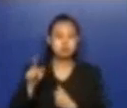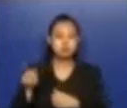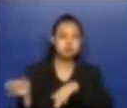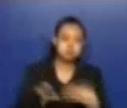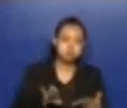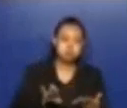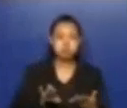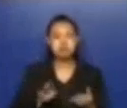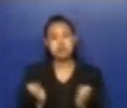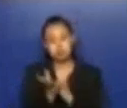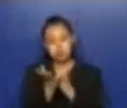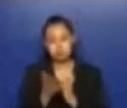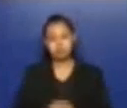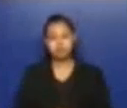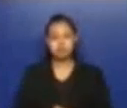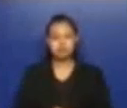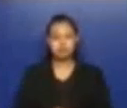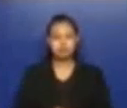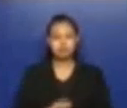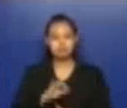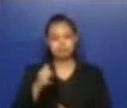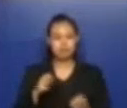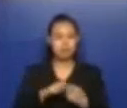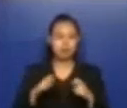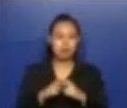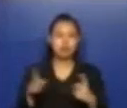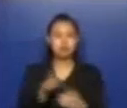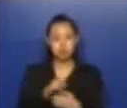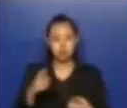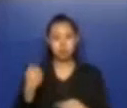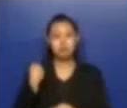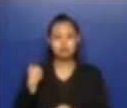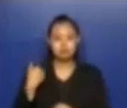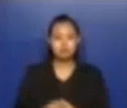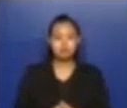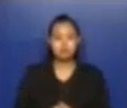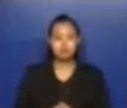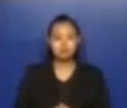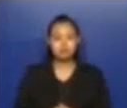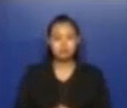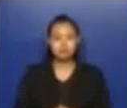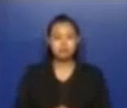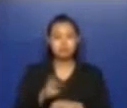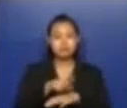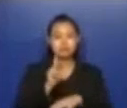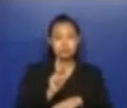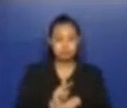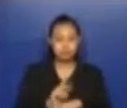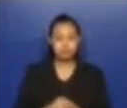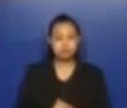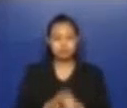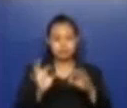ดขึ้นปัญหาทางสังคมก็อาจจะตามมาท่านประธานครับเนื้อห